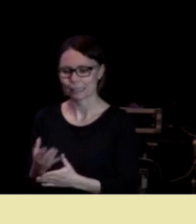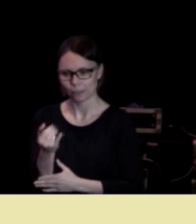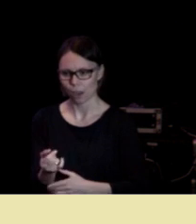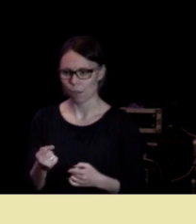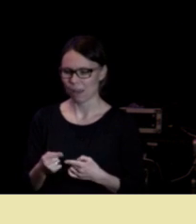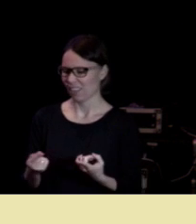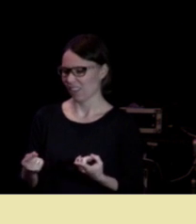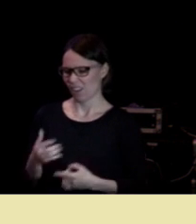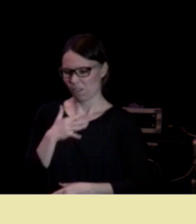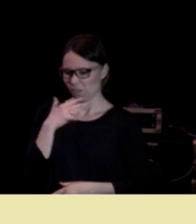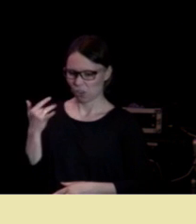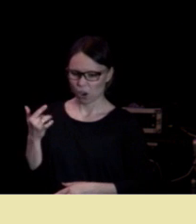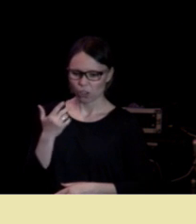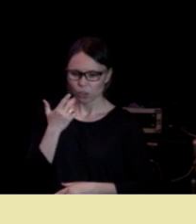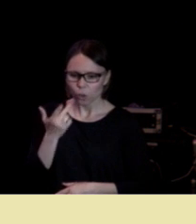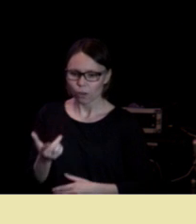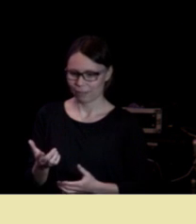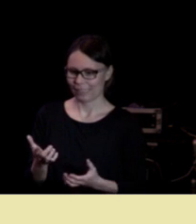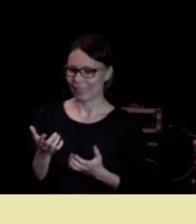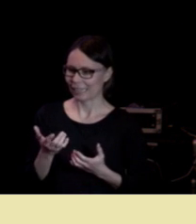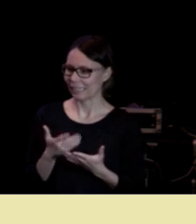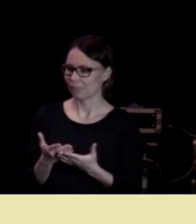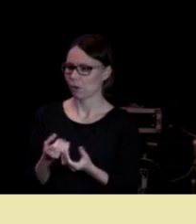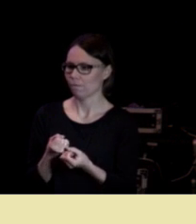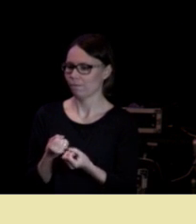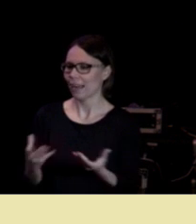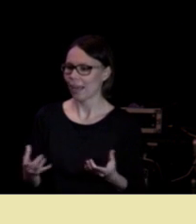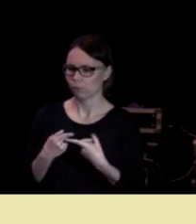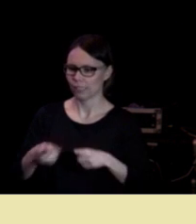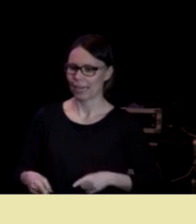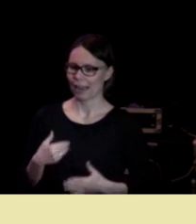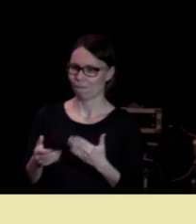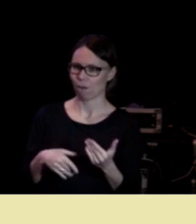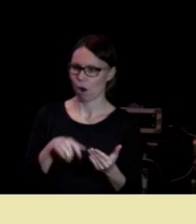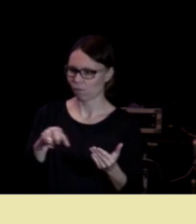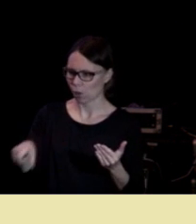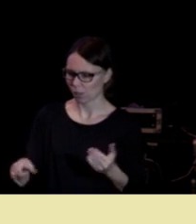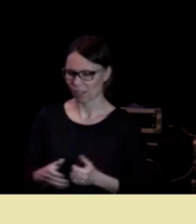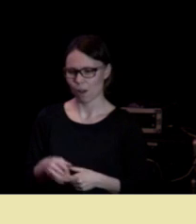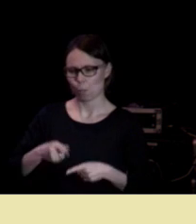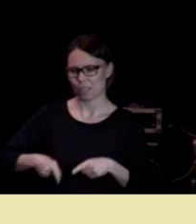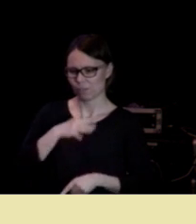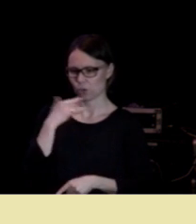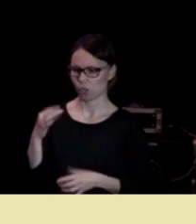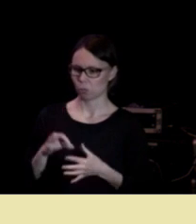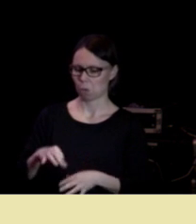fornøyd når de trengte tjenester fra flere ulike fagfolk. De var misfornøyd i forhold til